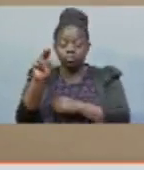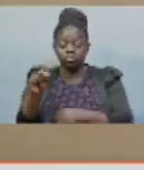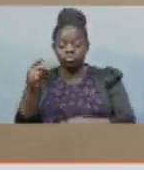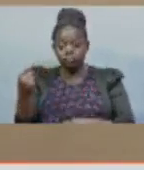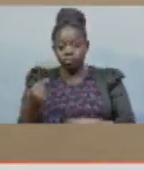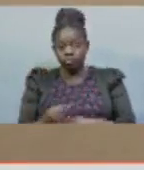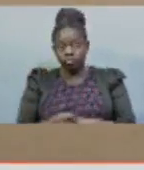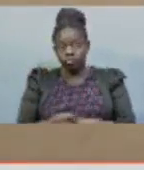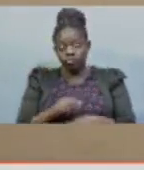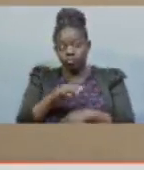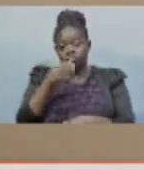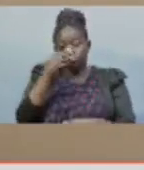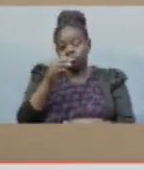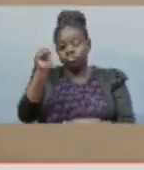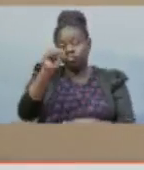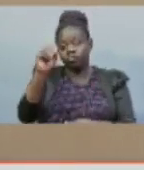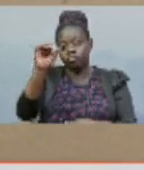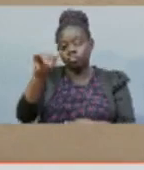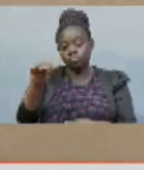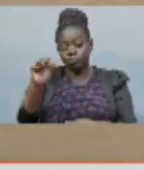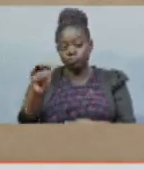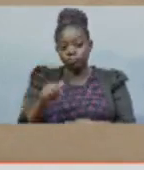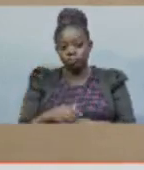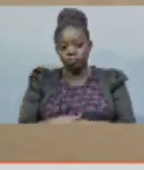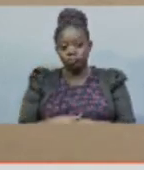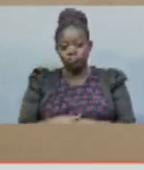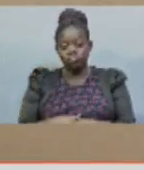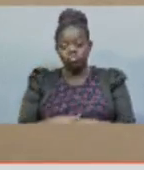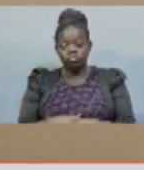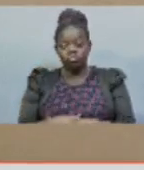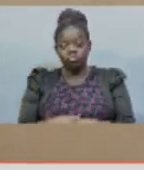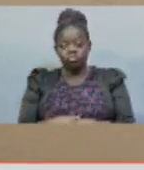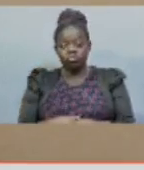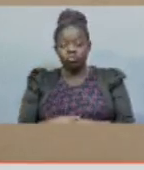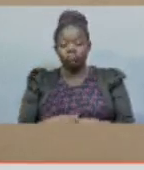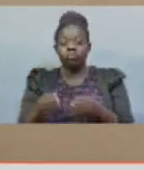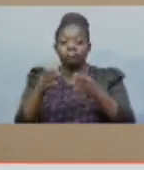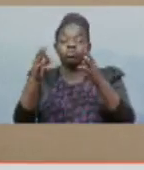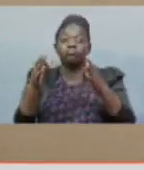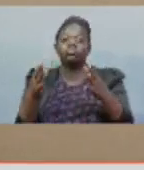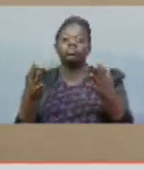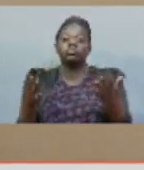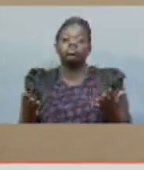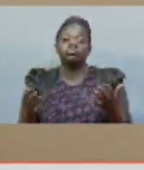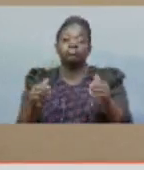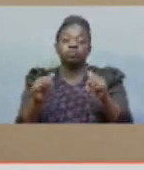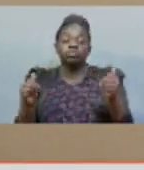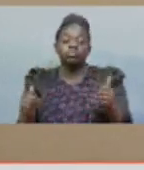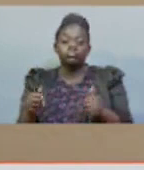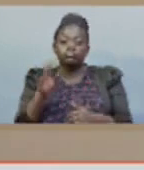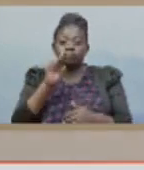mbuto musoya tukola buto mu ntungo obunji bwe bintu ebyo tebumala